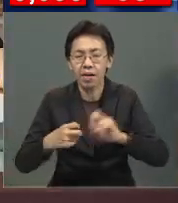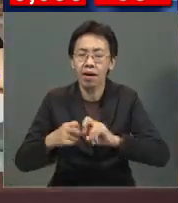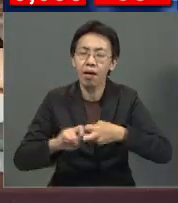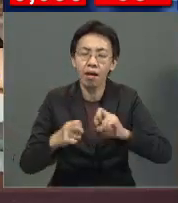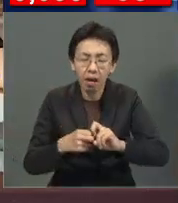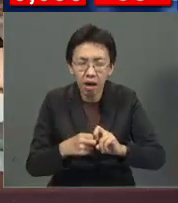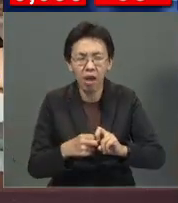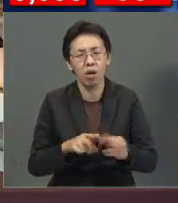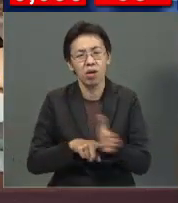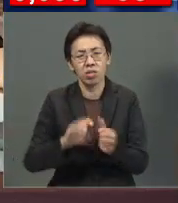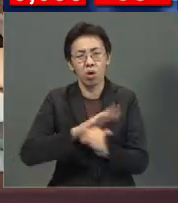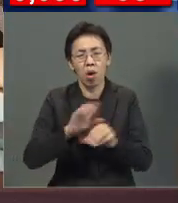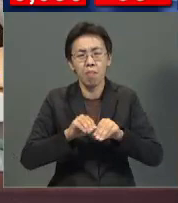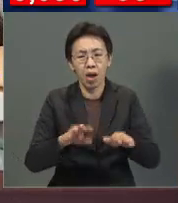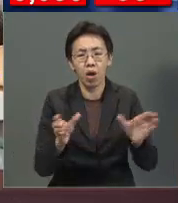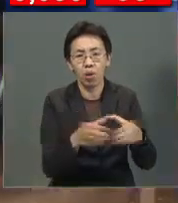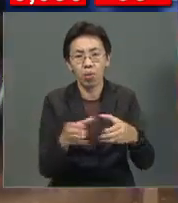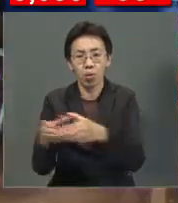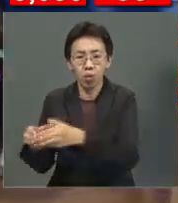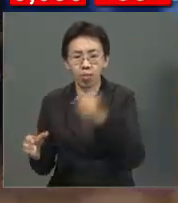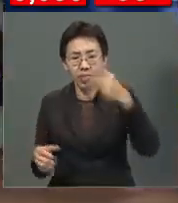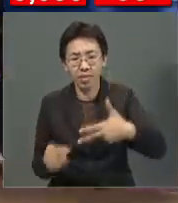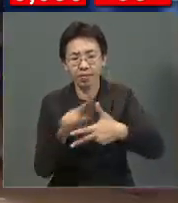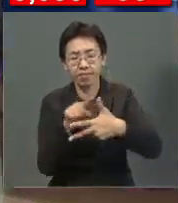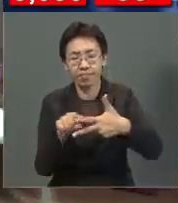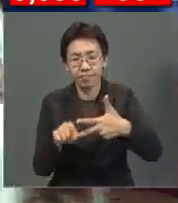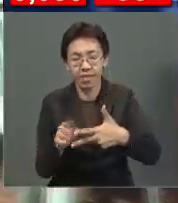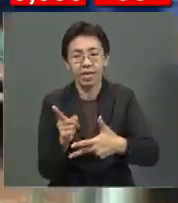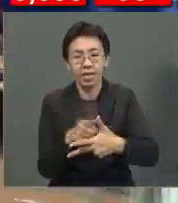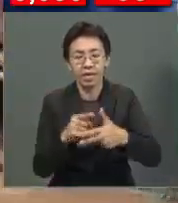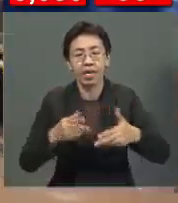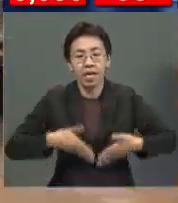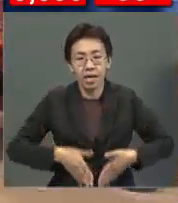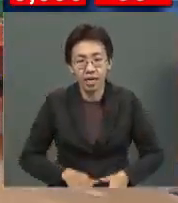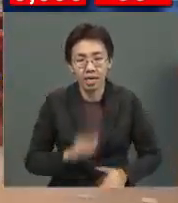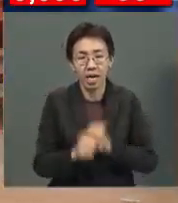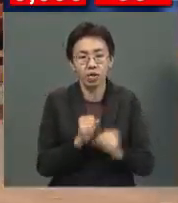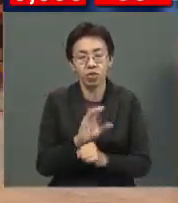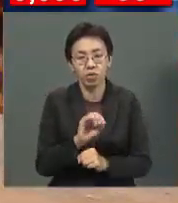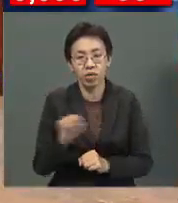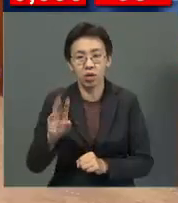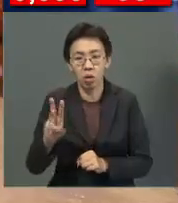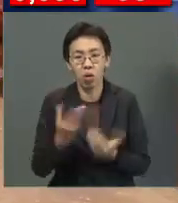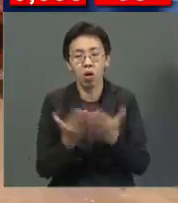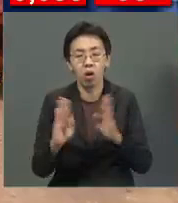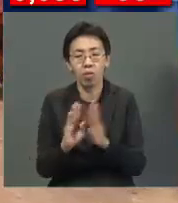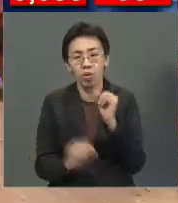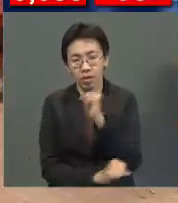ด้วยค่ะโดยดังสาวรัชดาธนาดิเรกนะรองโฆษกประจำสำนักนายกรัฐมนตรีก็แถลงผลการประชุมคณะรัฐมนตรีว่าที่ประชุมได้มีมติเห็นชอบมาตรการอยู่ยากลุ่มเปราะบางที่ได้รับผลกระทบจากสถานการณ์Chromeพิจิกาจำนวน 3กลมค่ะประกอบไปด้วยกลุ่มเด็กแรกเกิดจนถึง6